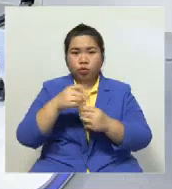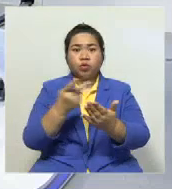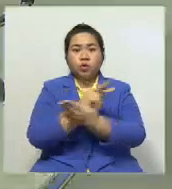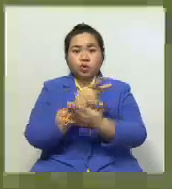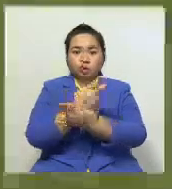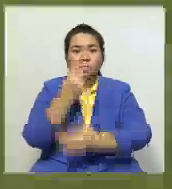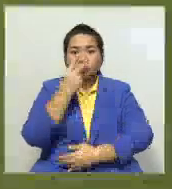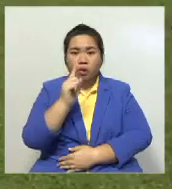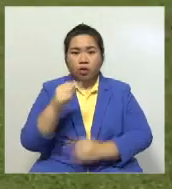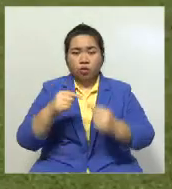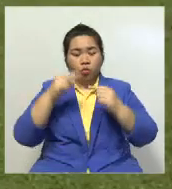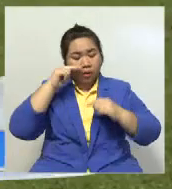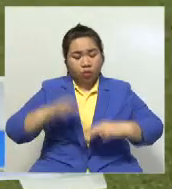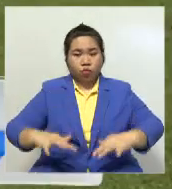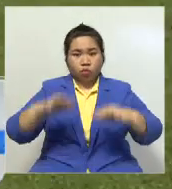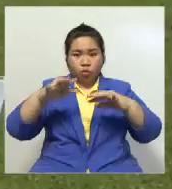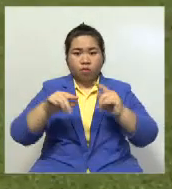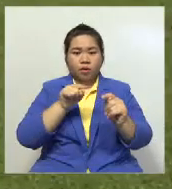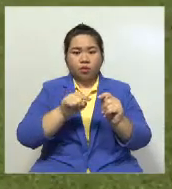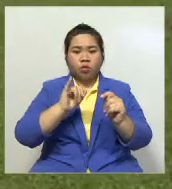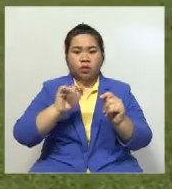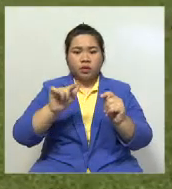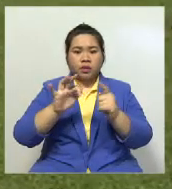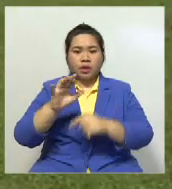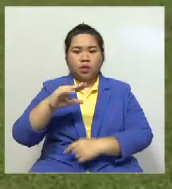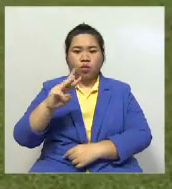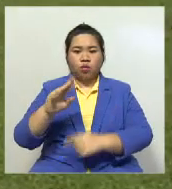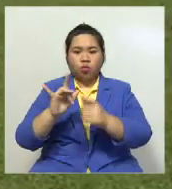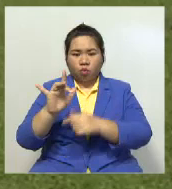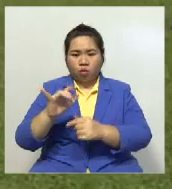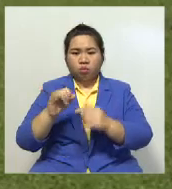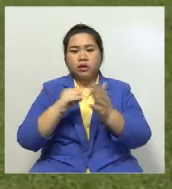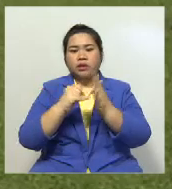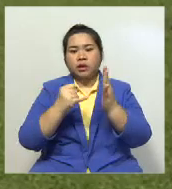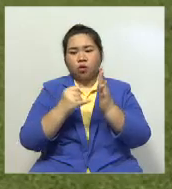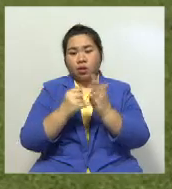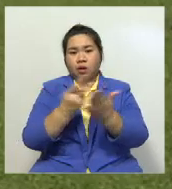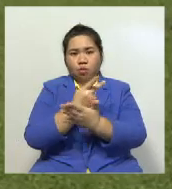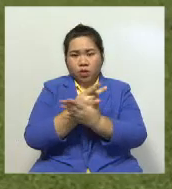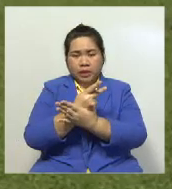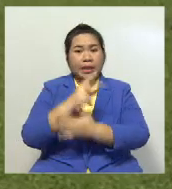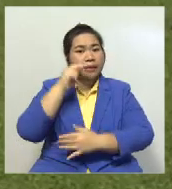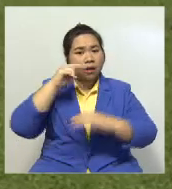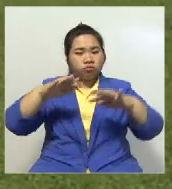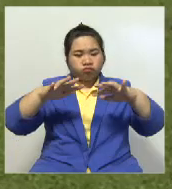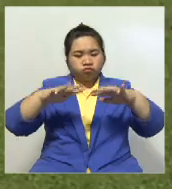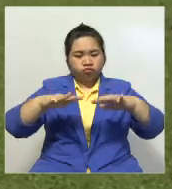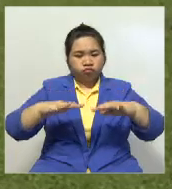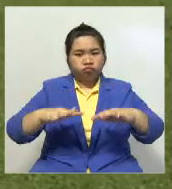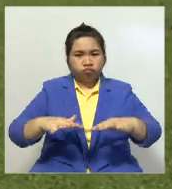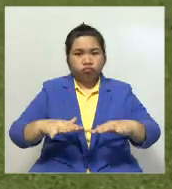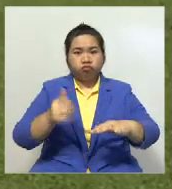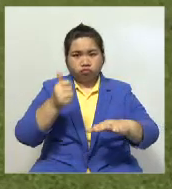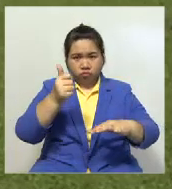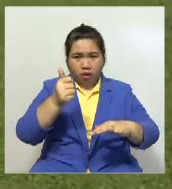ะมาติดตามสถานการณ์น้ำท่วมในพื้นที่ตำบลไร่โว่อำเภอสังขละบุรีจังหวัดกาญจนบุรีค่ะน้ำเริ่มลดปริมาณลงแล้วค่ะชาวบ้านเริ่มทยอยก